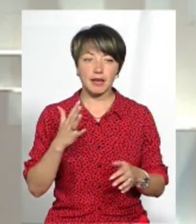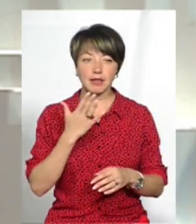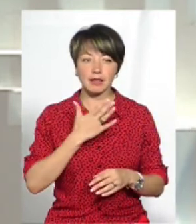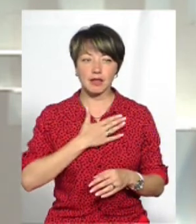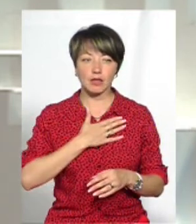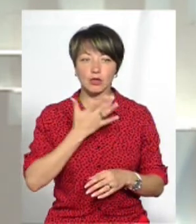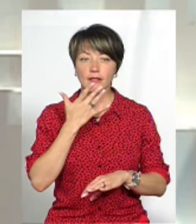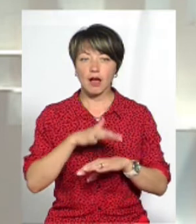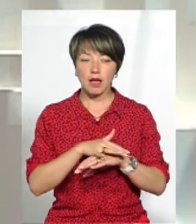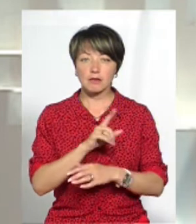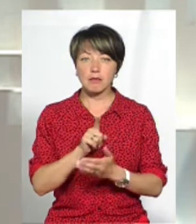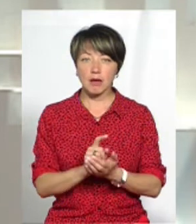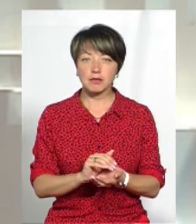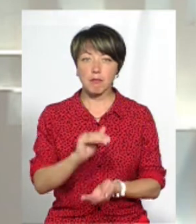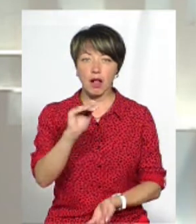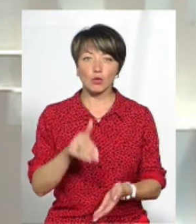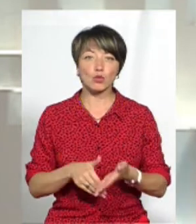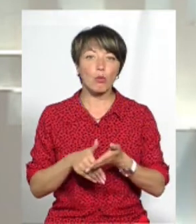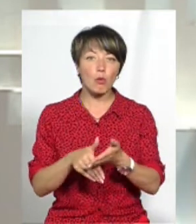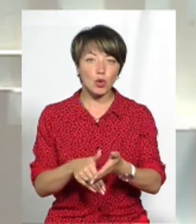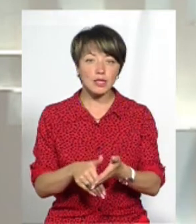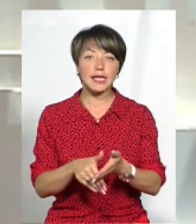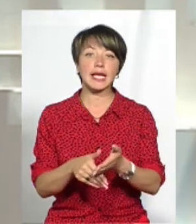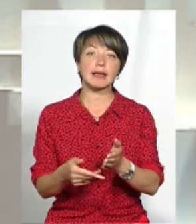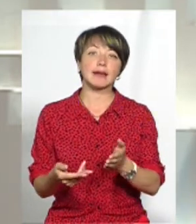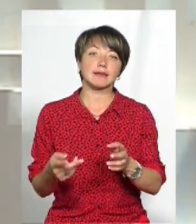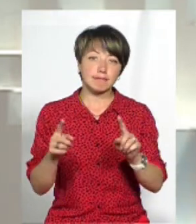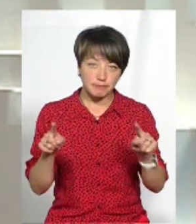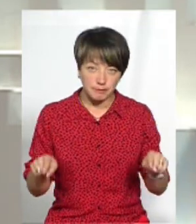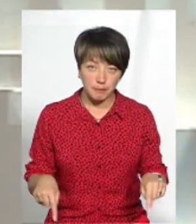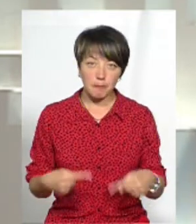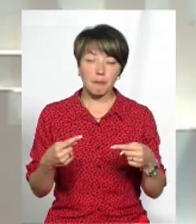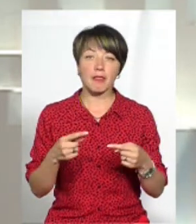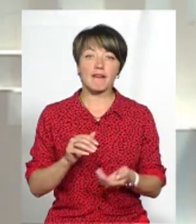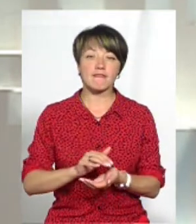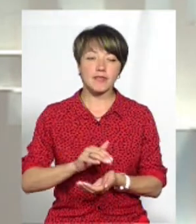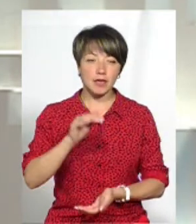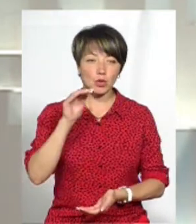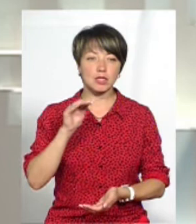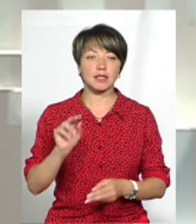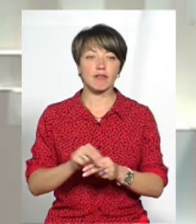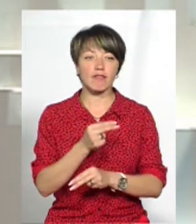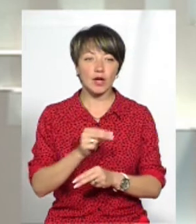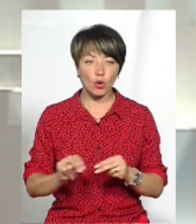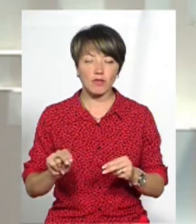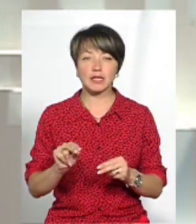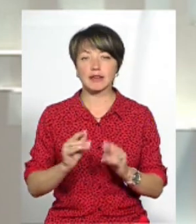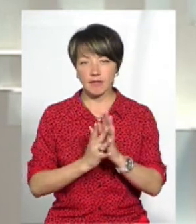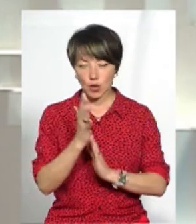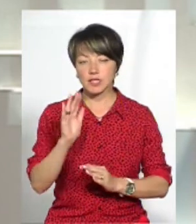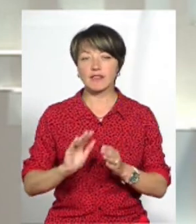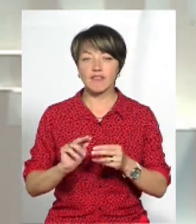І ми маємо їм змалку допомогти встати на ноги, їх виростити, виховати і